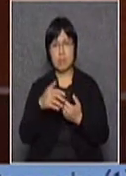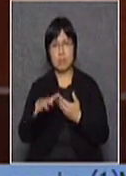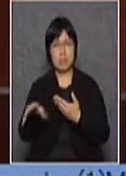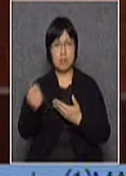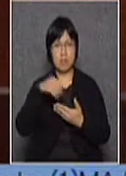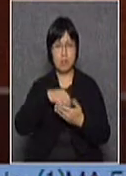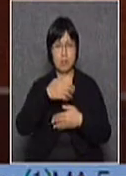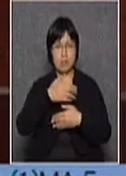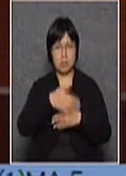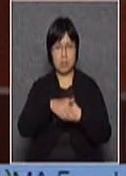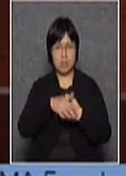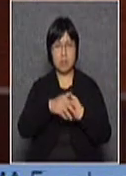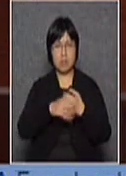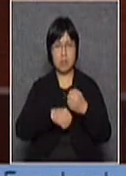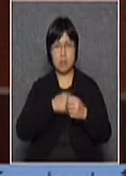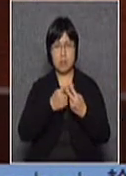外地勞工是